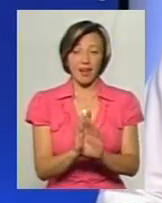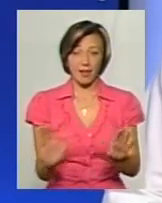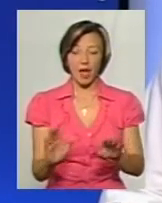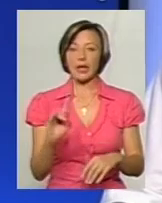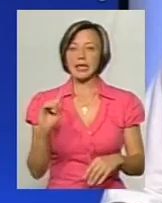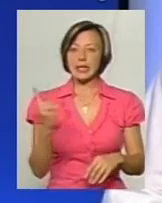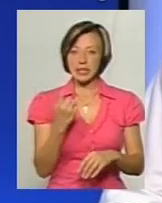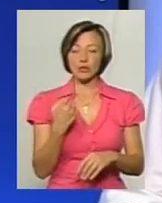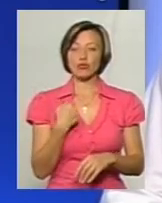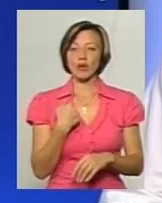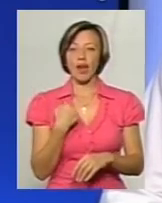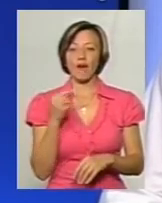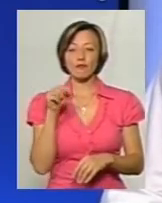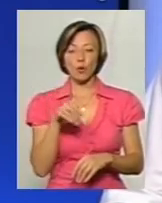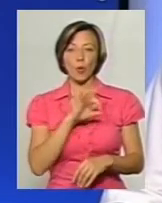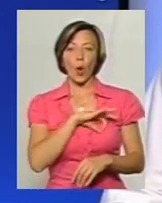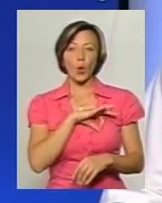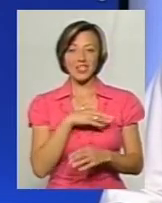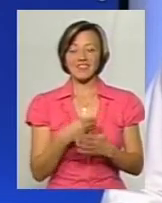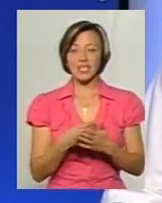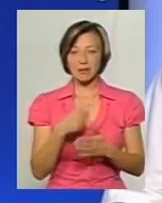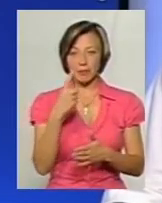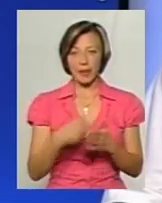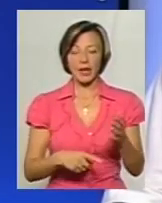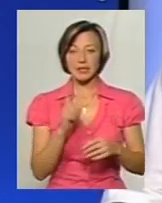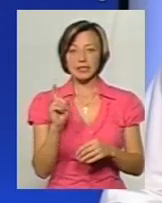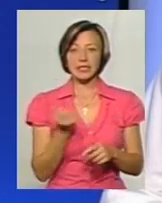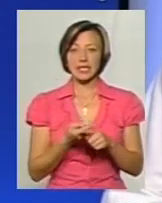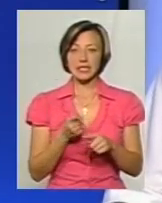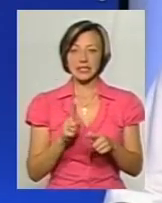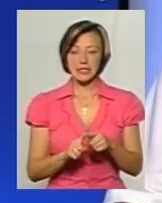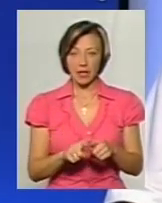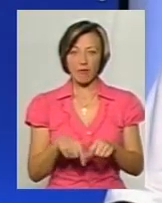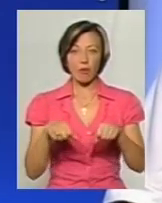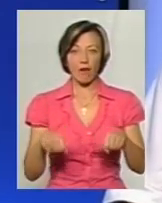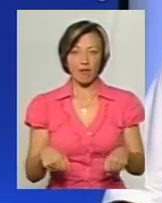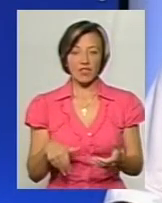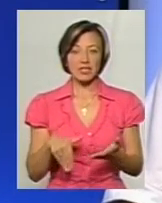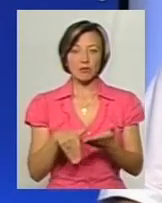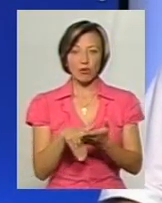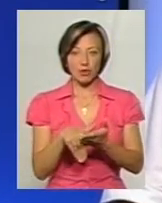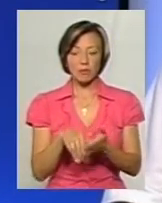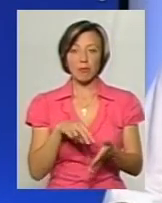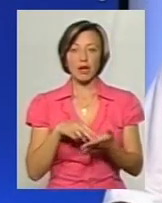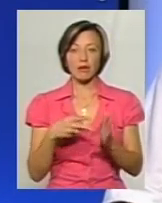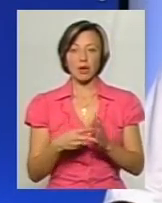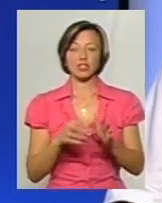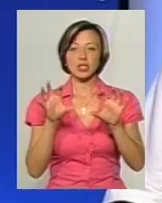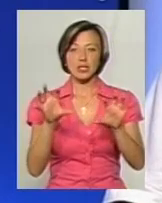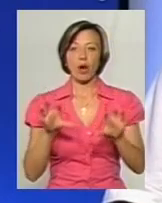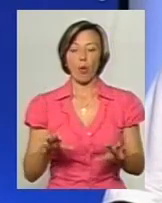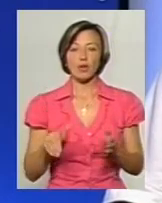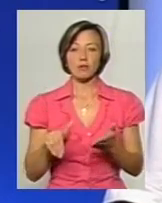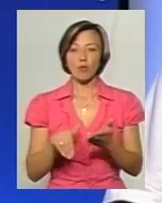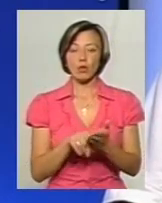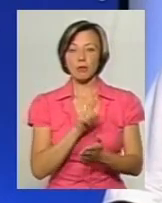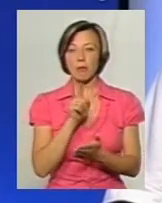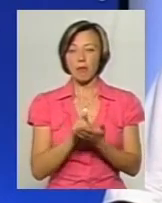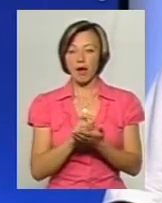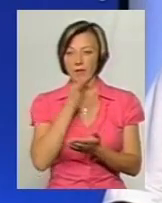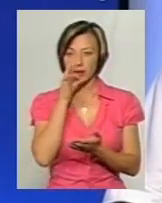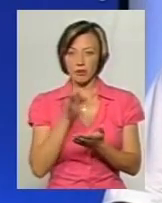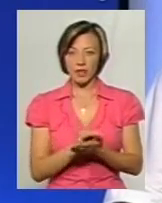як юрист, як фінансист, переконаний, за це у правовий спосіб і передбачений законом спосіб має